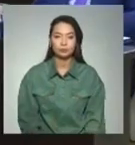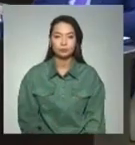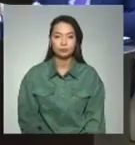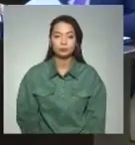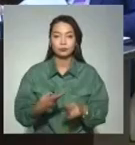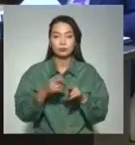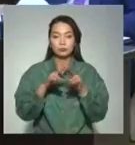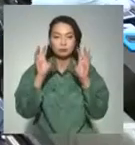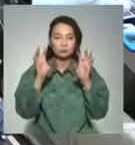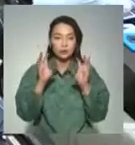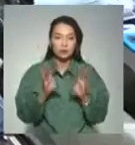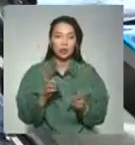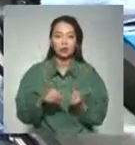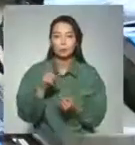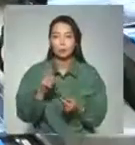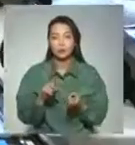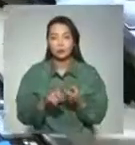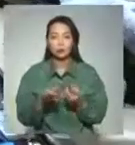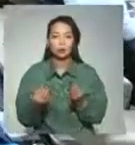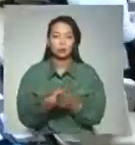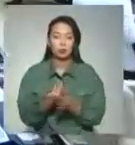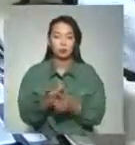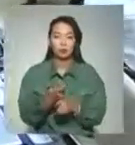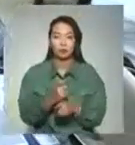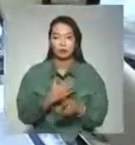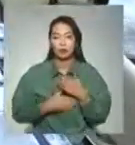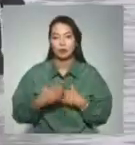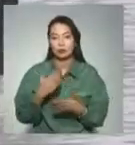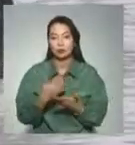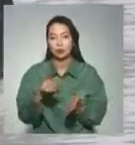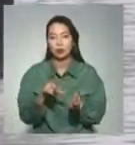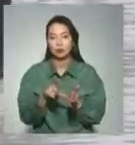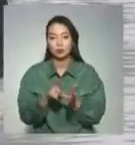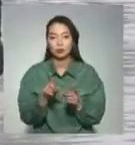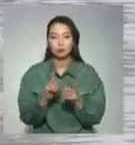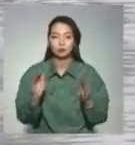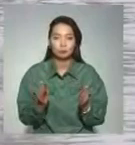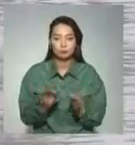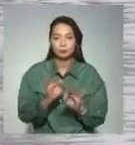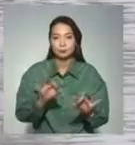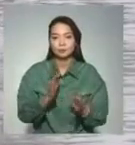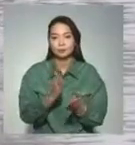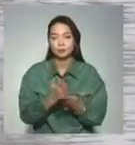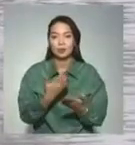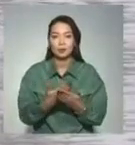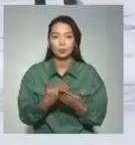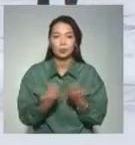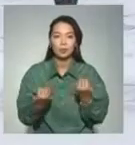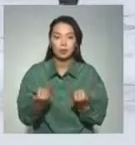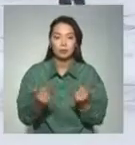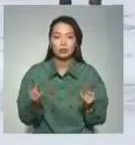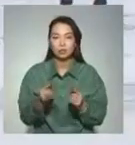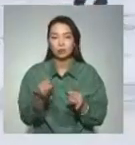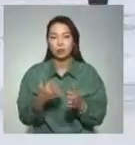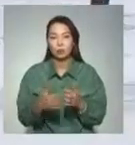Бұл заңда кәсіпкерлерге қатысты да жағымды жаңалық бар. Онда олардың салық жүктемесін азайту туралы айтылған. Мәселен, егер қазір шағын